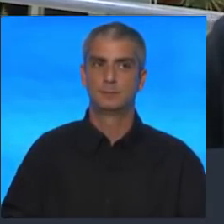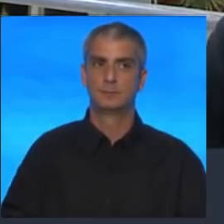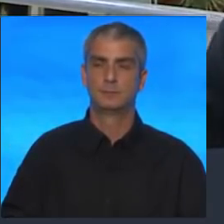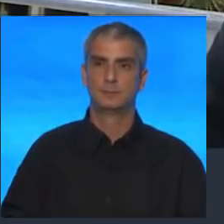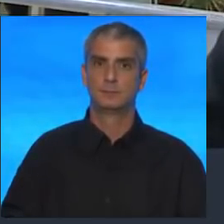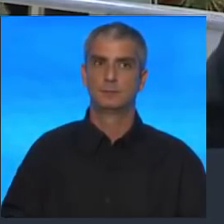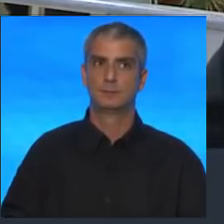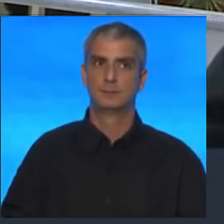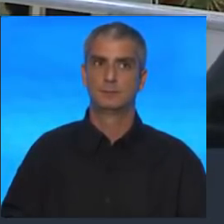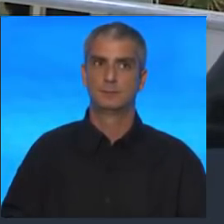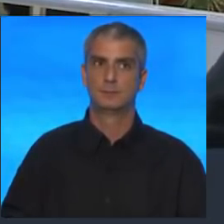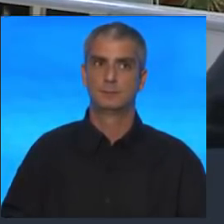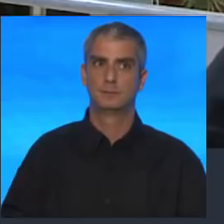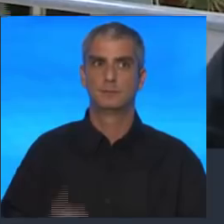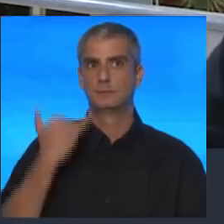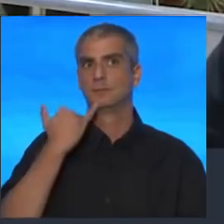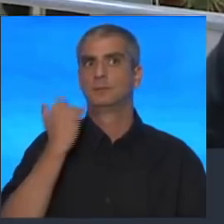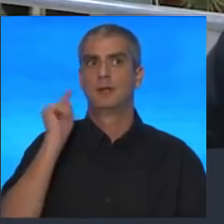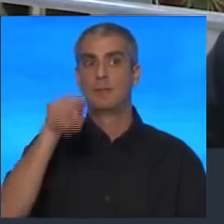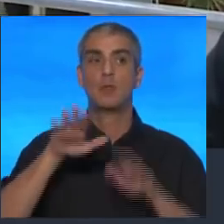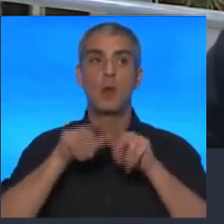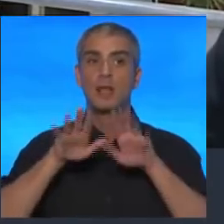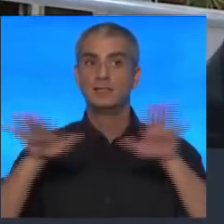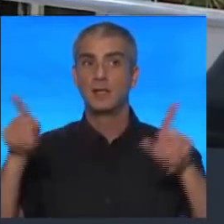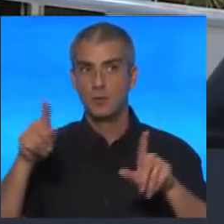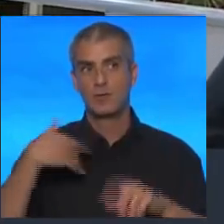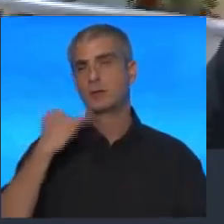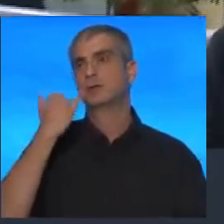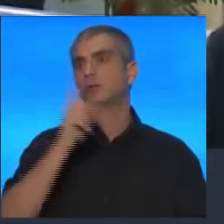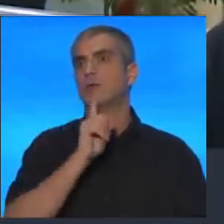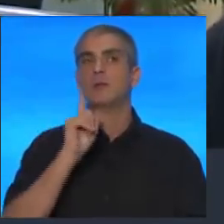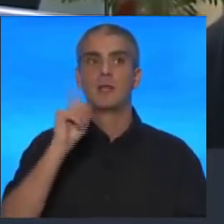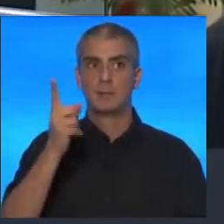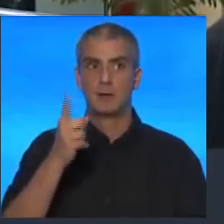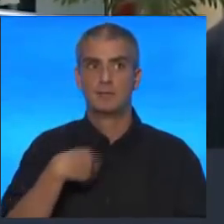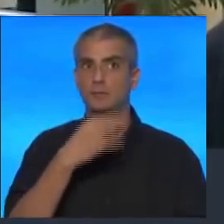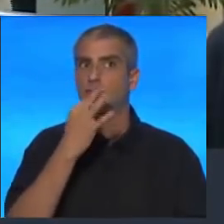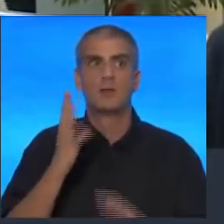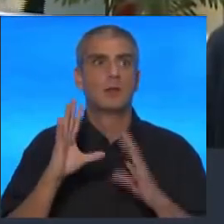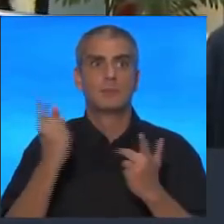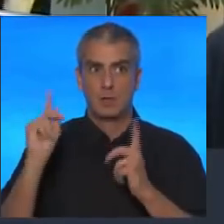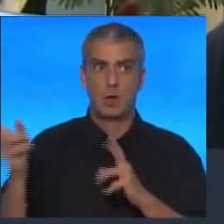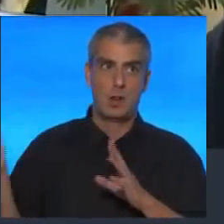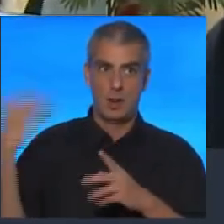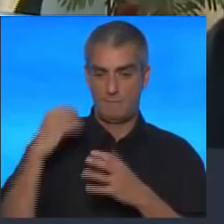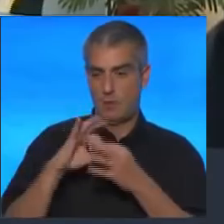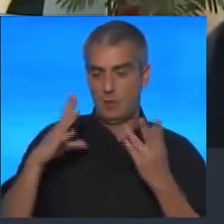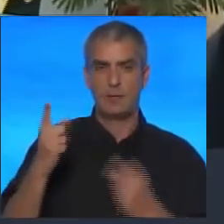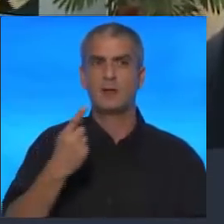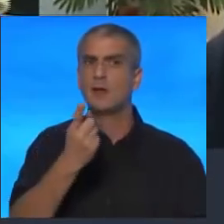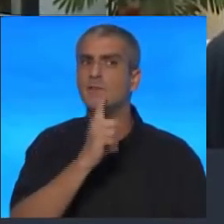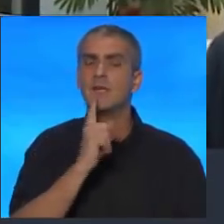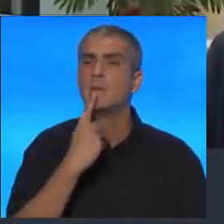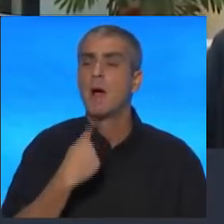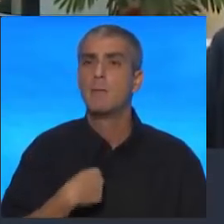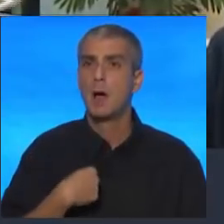сегодня. И мы приезжаем в аэропорт и звоним маме. И я говорю, мам, ну все, ты приедешь, хотя бы с нами попрощаться.